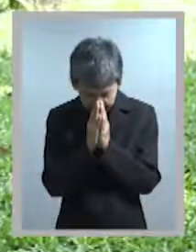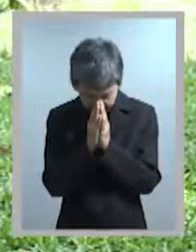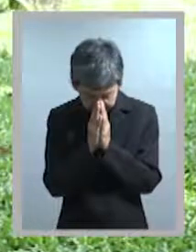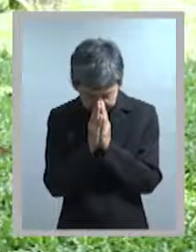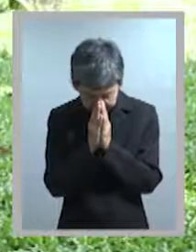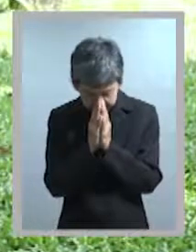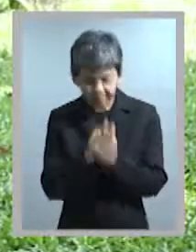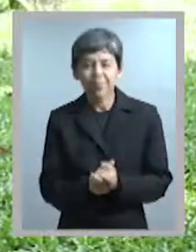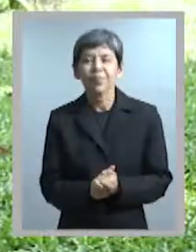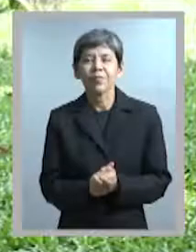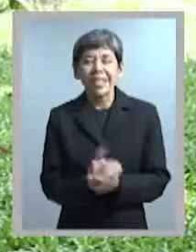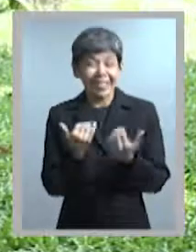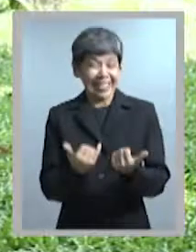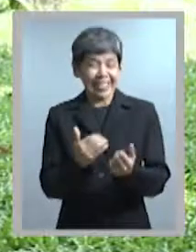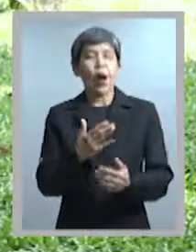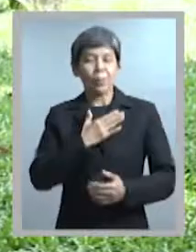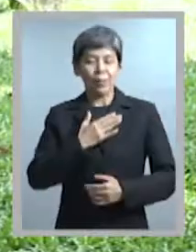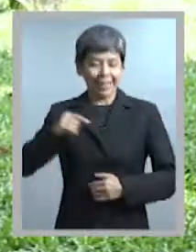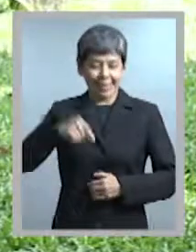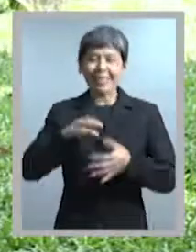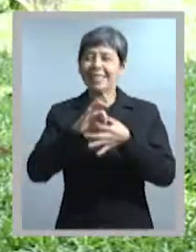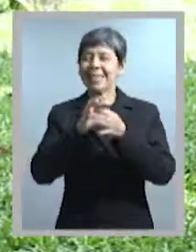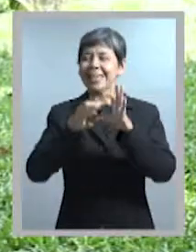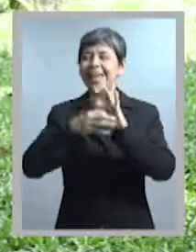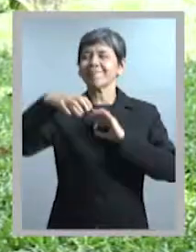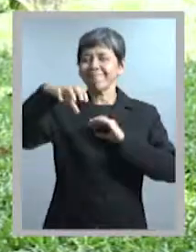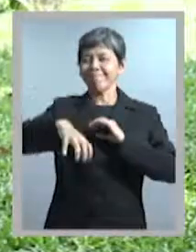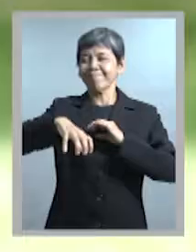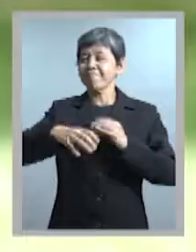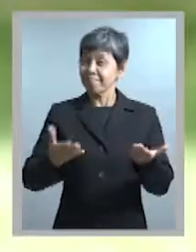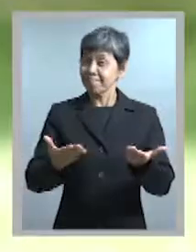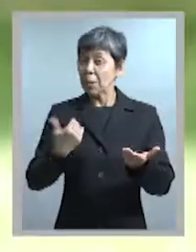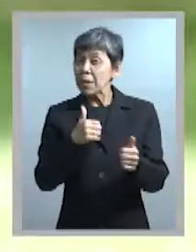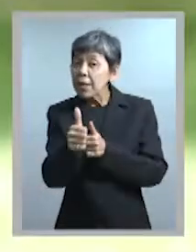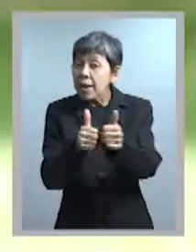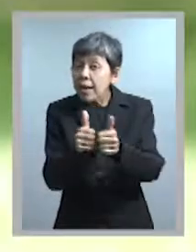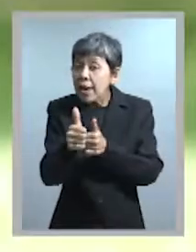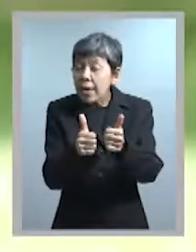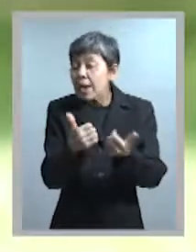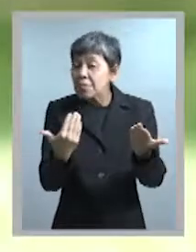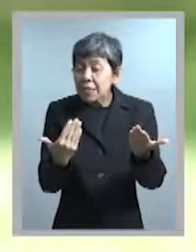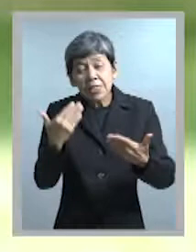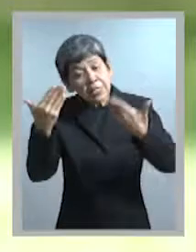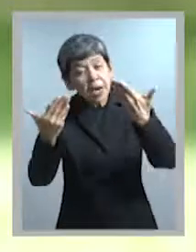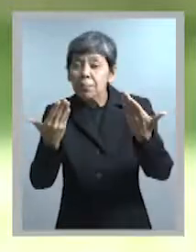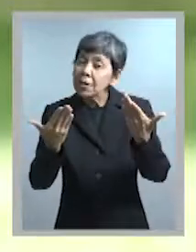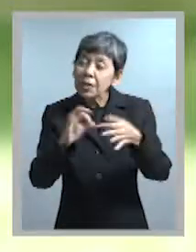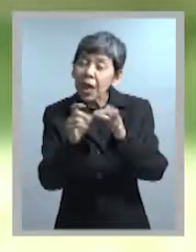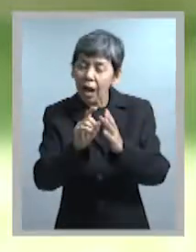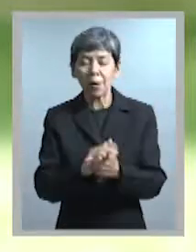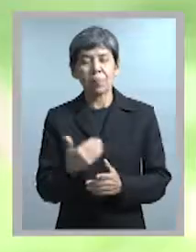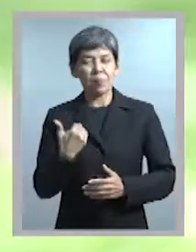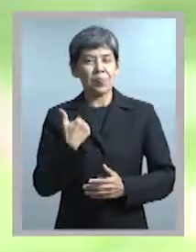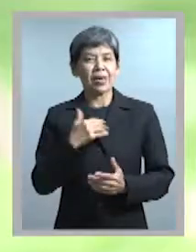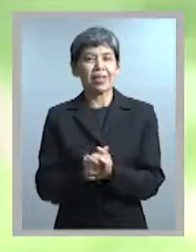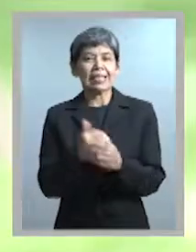ครับอาจารย์ชูศักดิ์ครับ ครับสวัสดีครับ ก็วันนี้ครับผมมาที่สนามกีฬาเป็นไงบ้างครับวันนี้มีแข่งกิจกรรมกีฬายังไงบ้าง